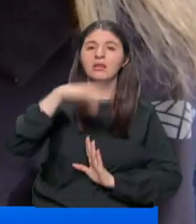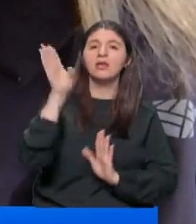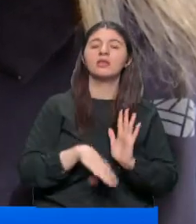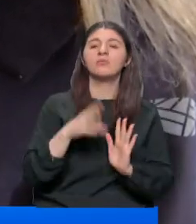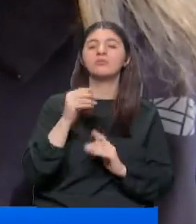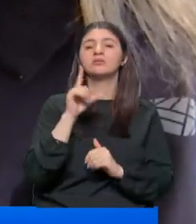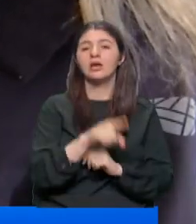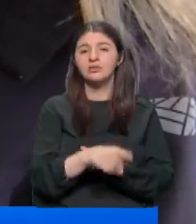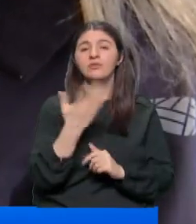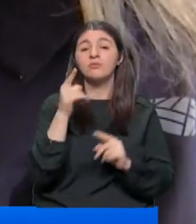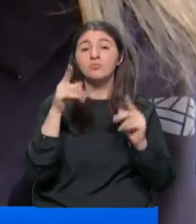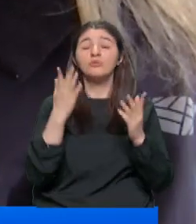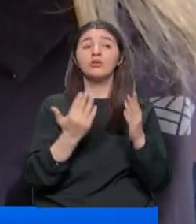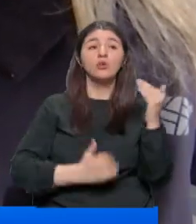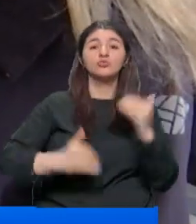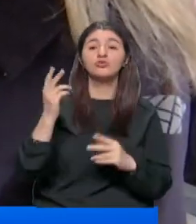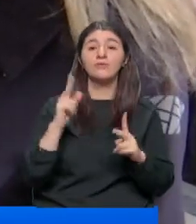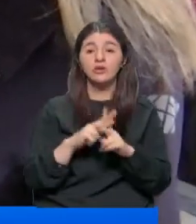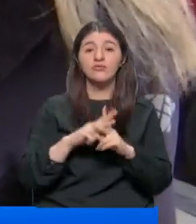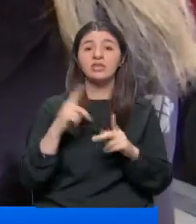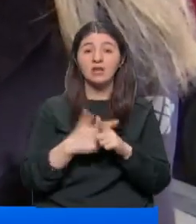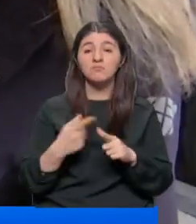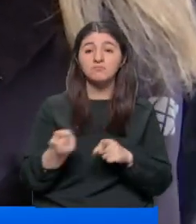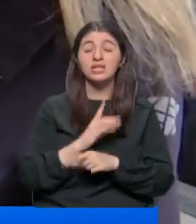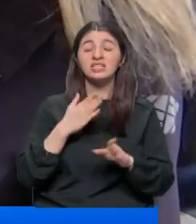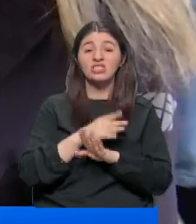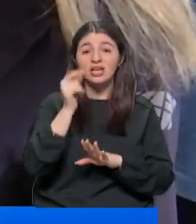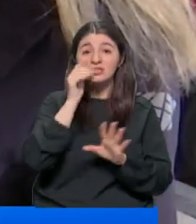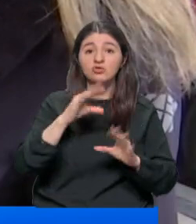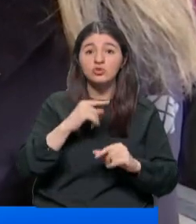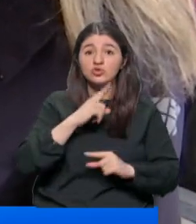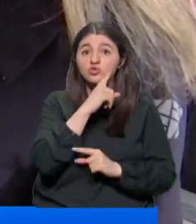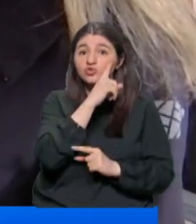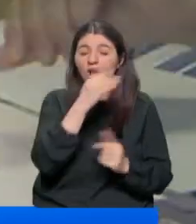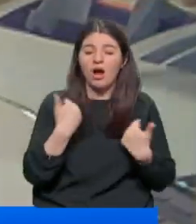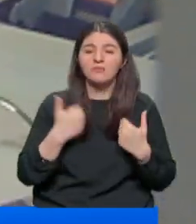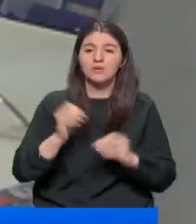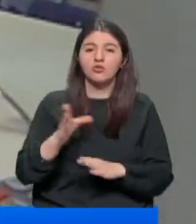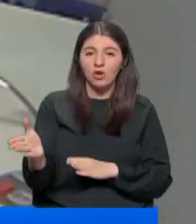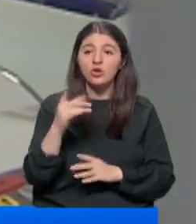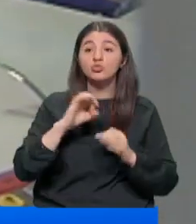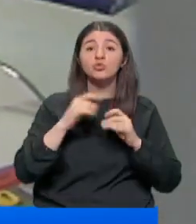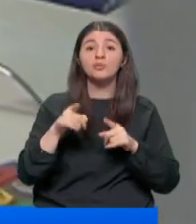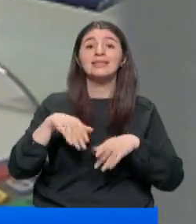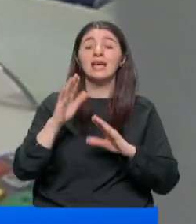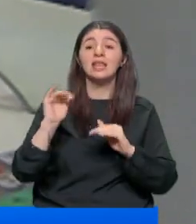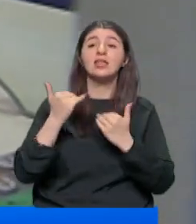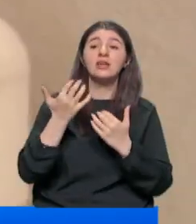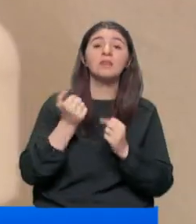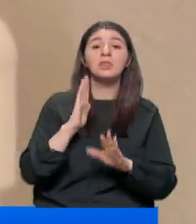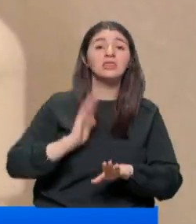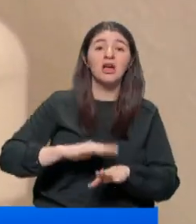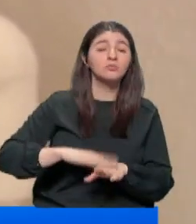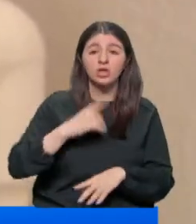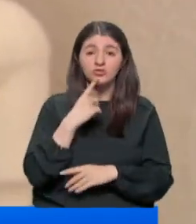olması gerekiyor. Yani bu kadar yüksek faturalar ve kiralar gerçekten insana çok zor durumda kalıyor. Çözüm bu değil. Destek alamayan ne